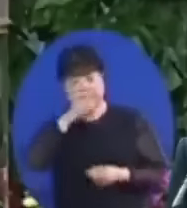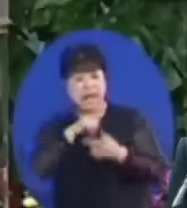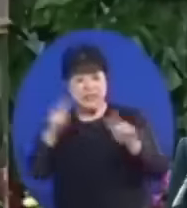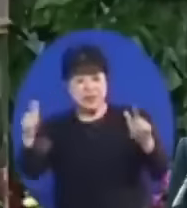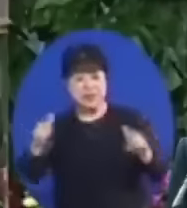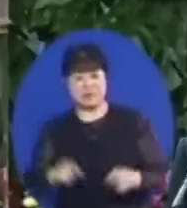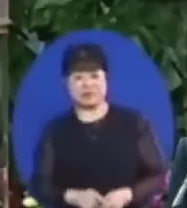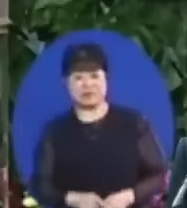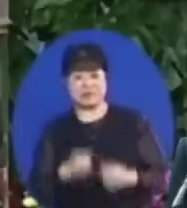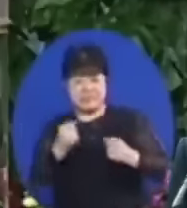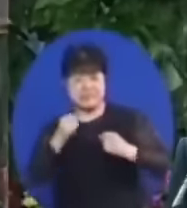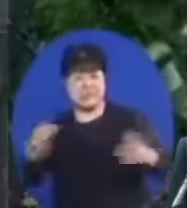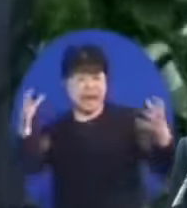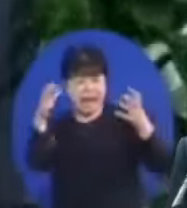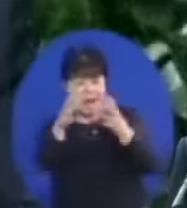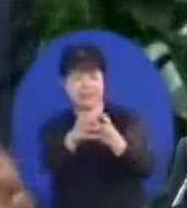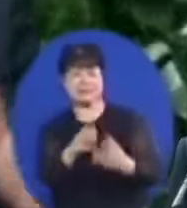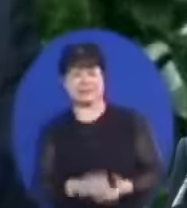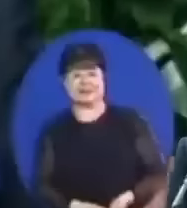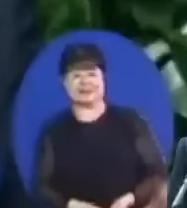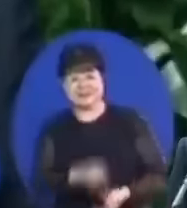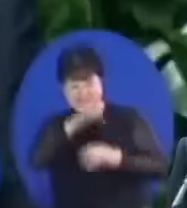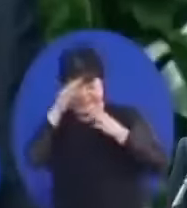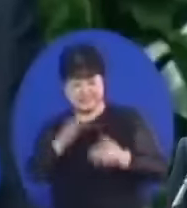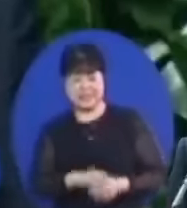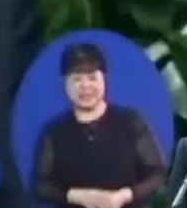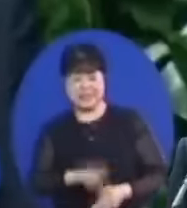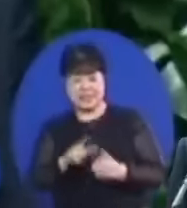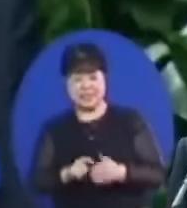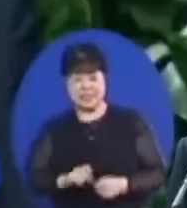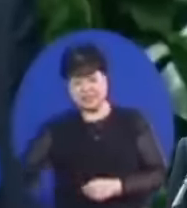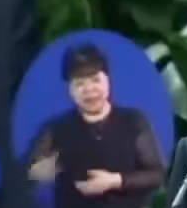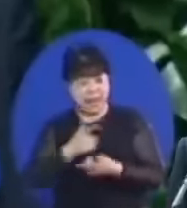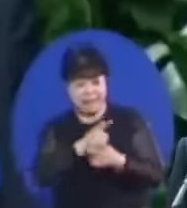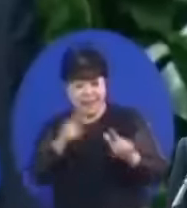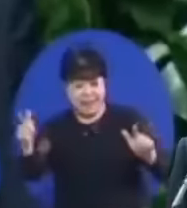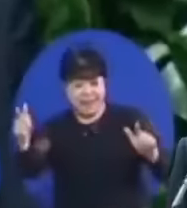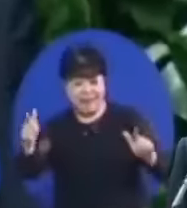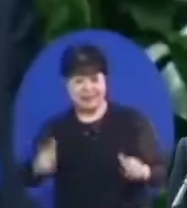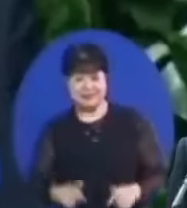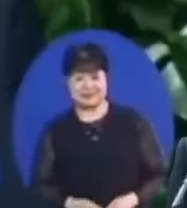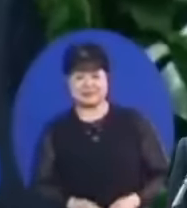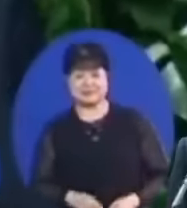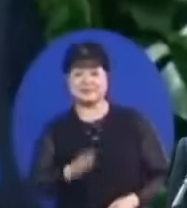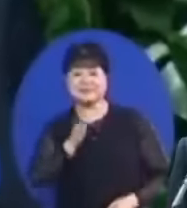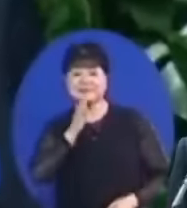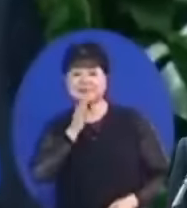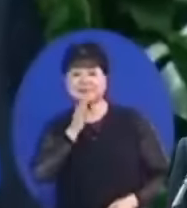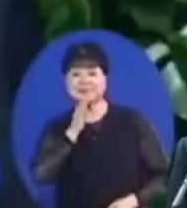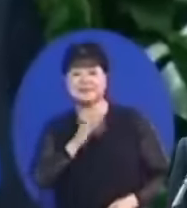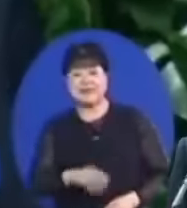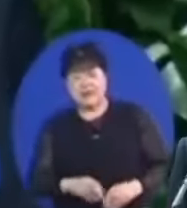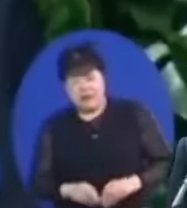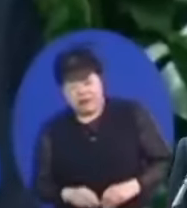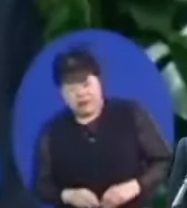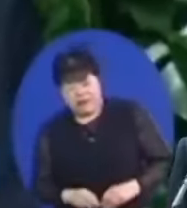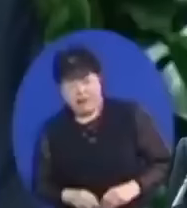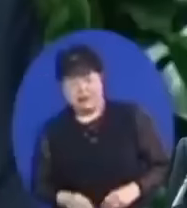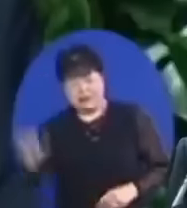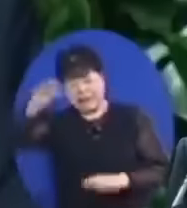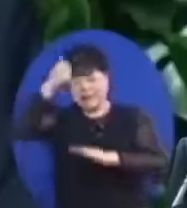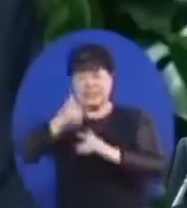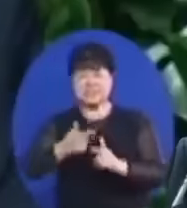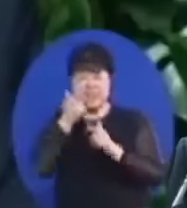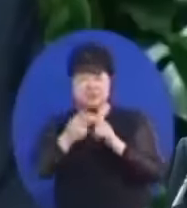아닙니다. 있는 힘을 다해서 일생일대의 기회를 놓치면 안 되기 때문에 배가 옥으로 들어갈 때까지 다윗의